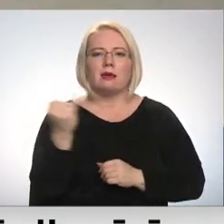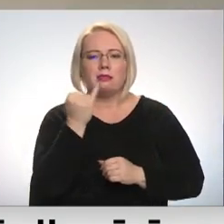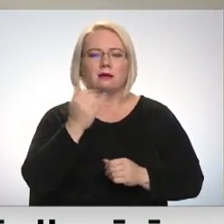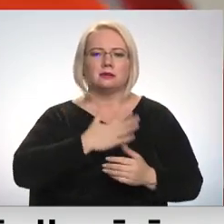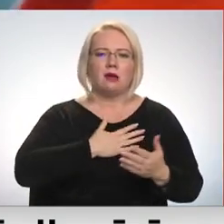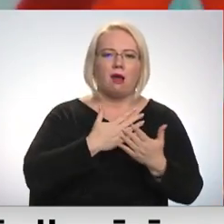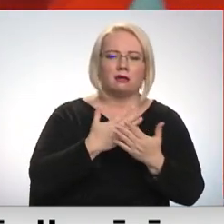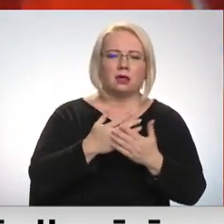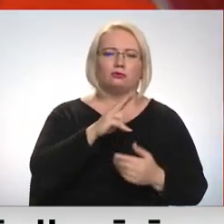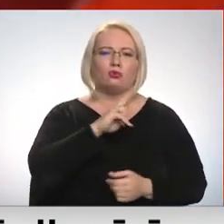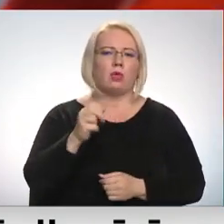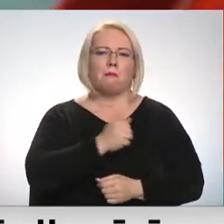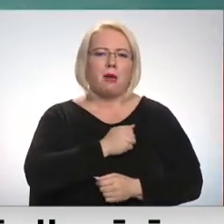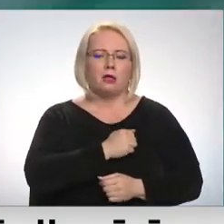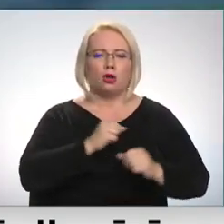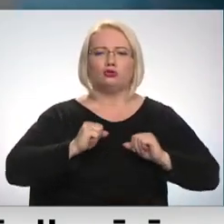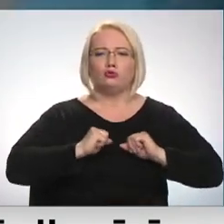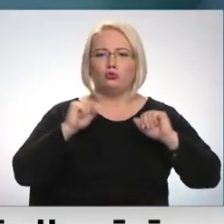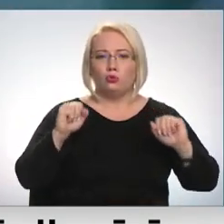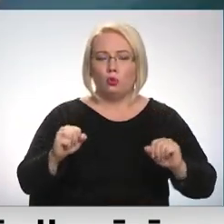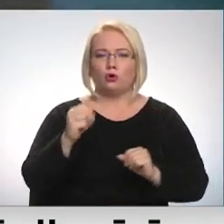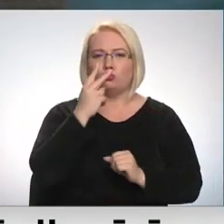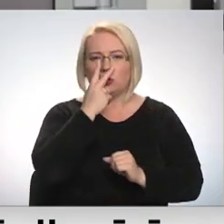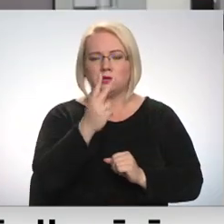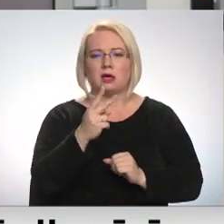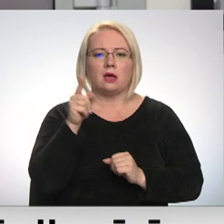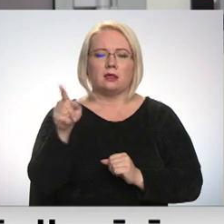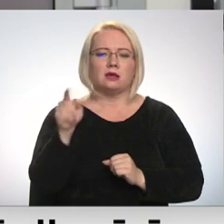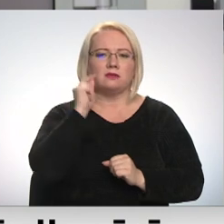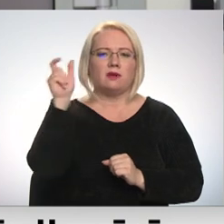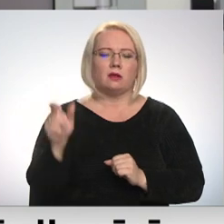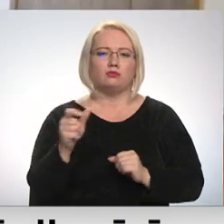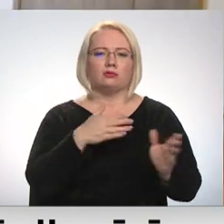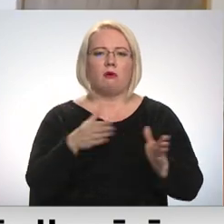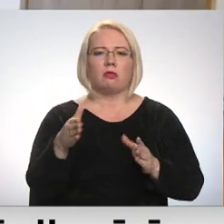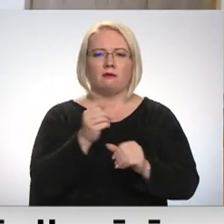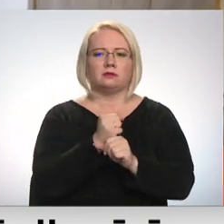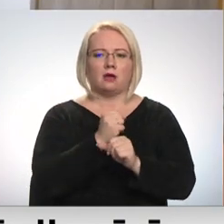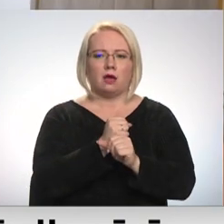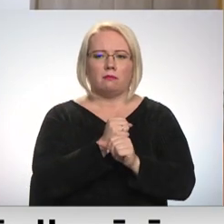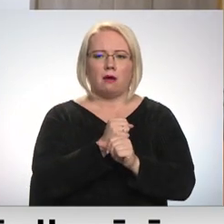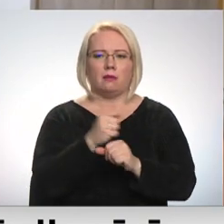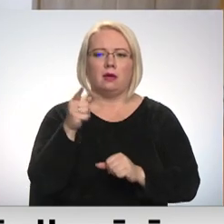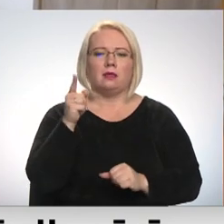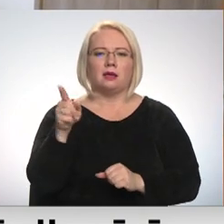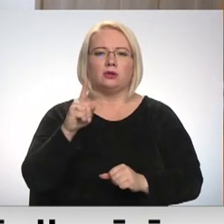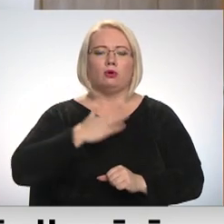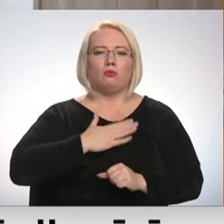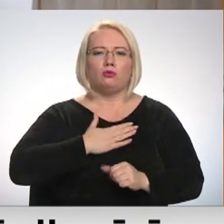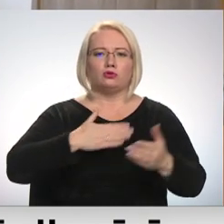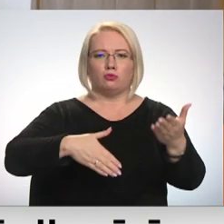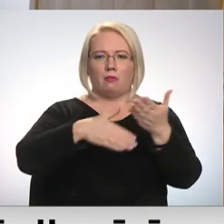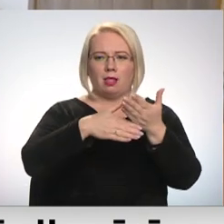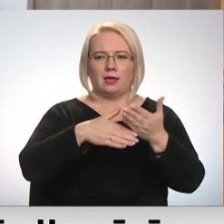aktīvs un nebaidās un drošs. Izskatās, ka viņš būs gatavs tam darbam. Mūsu palīgs